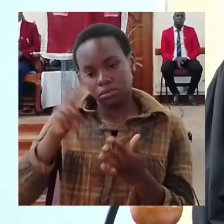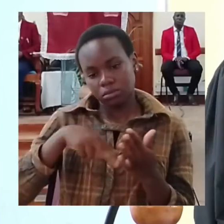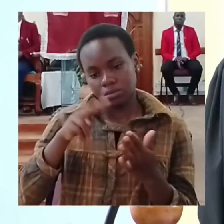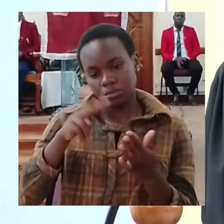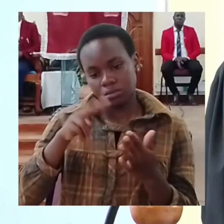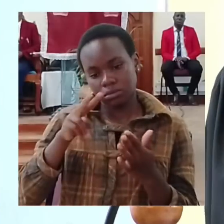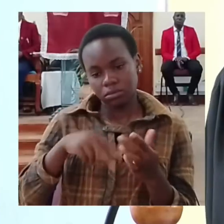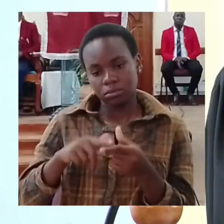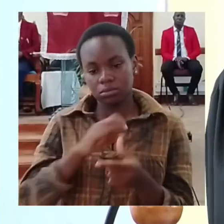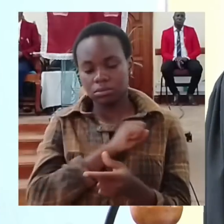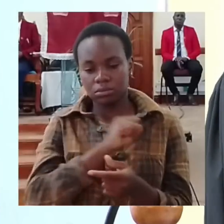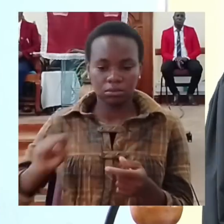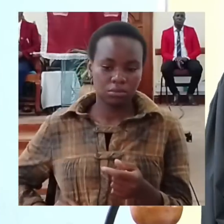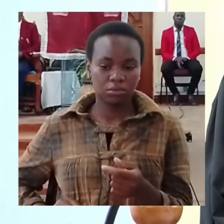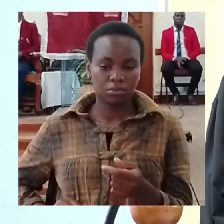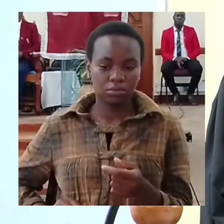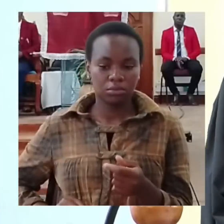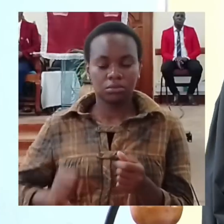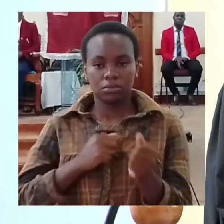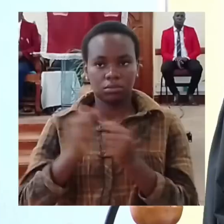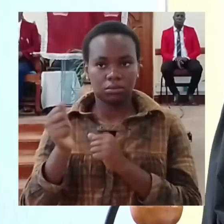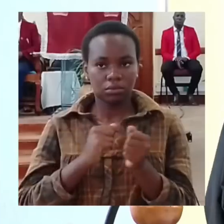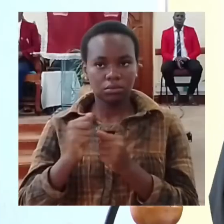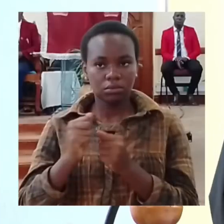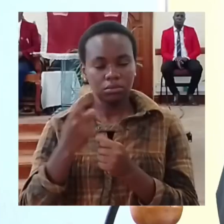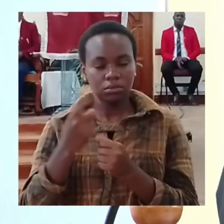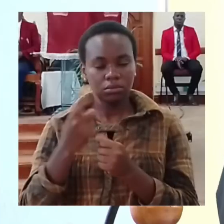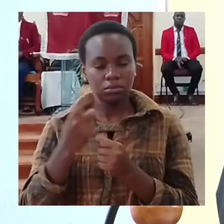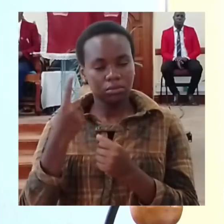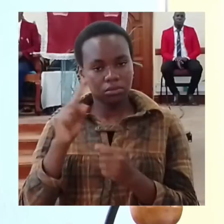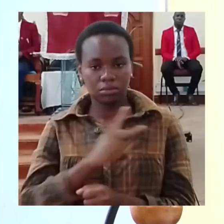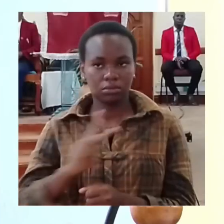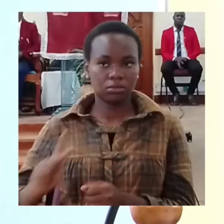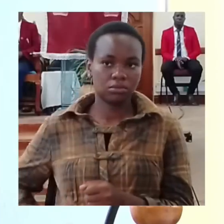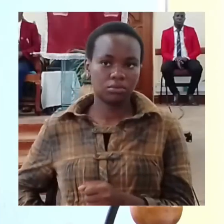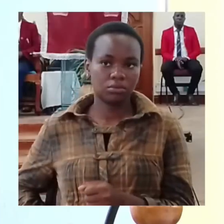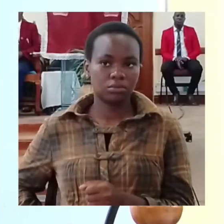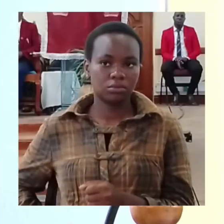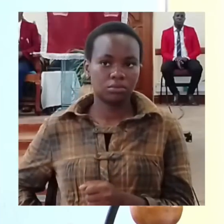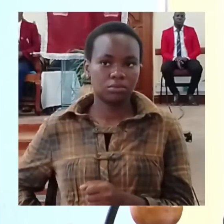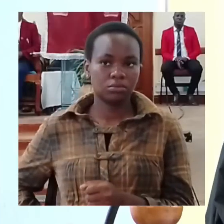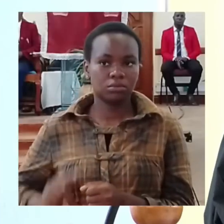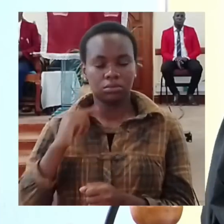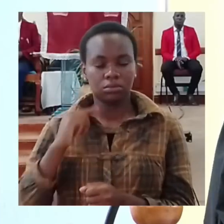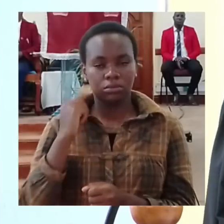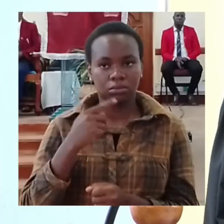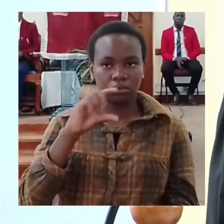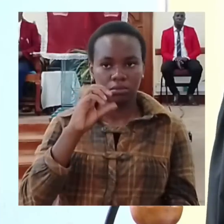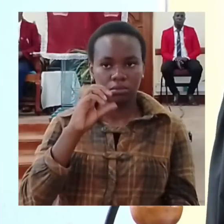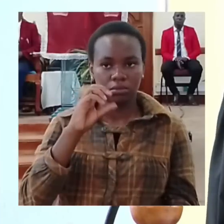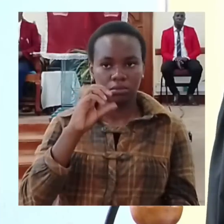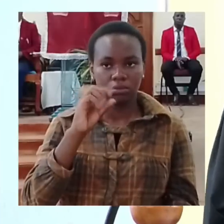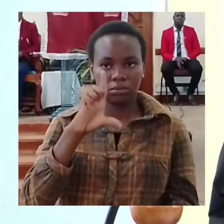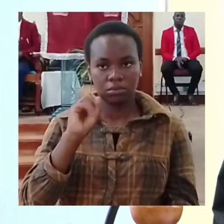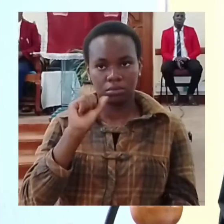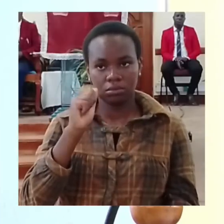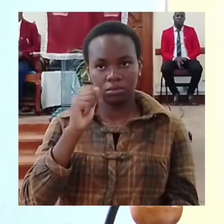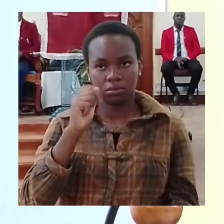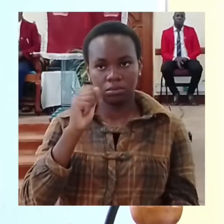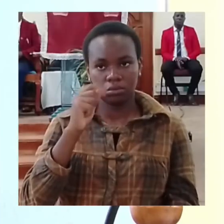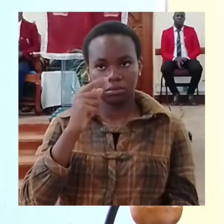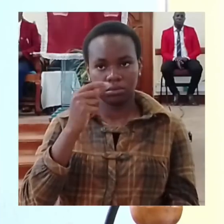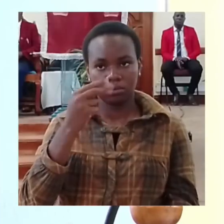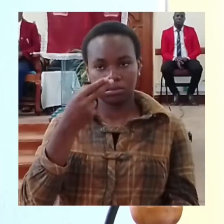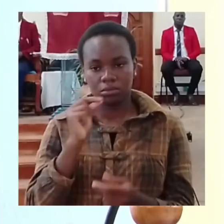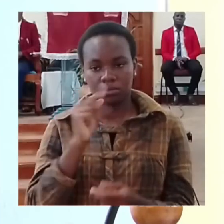mbere Saulu ni arithie kuhurana na muthamaki wetagwo Gog, na thie kuu kwa Agagi muthamaki